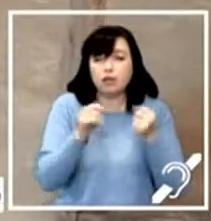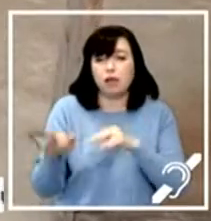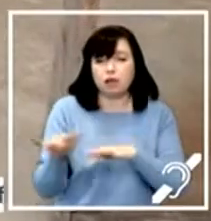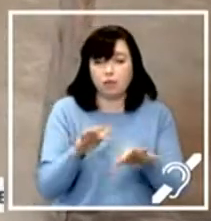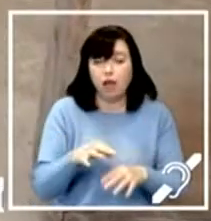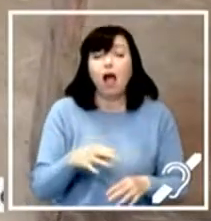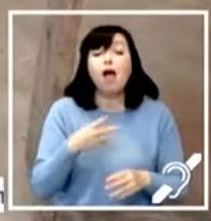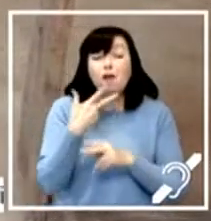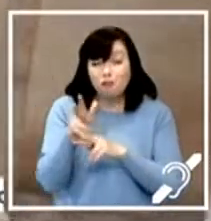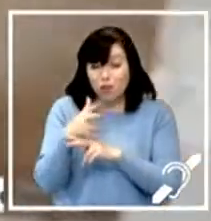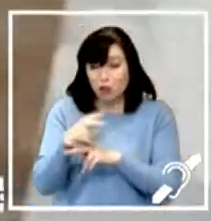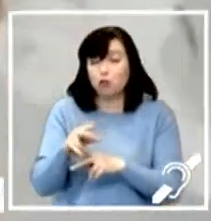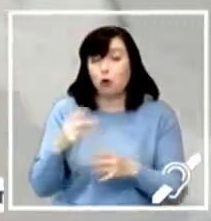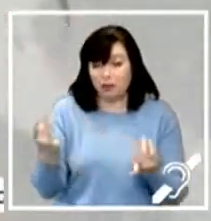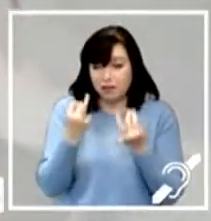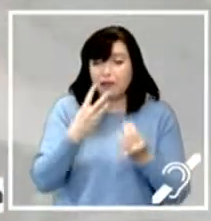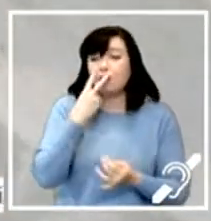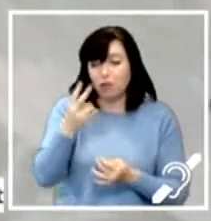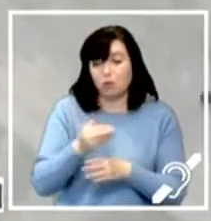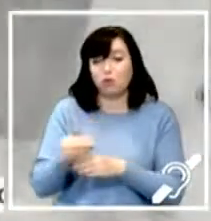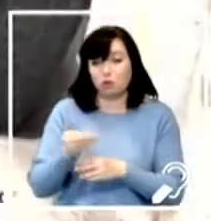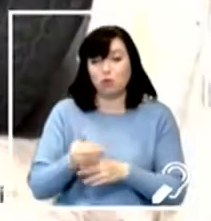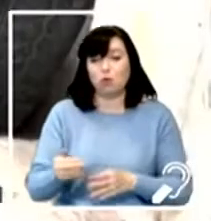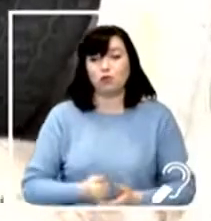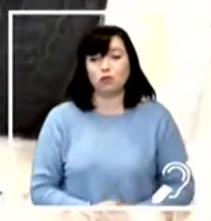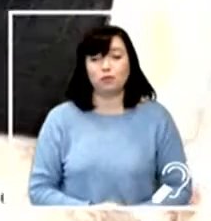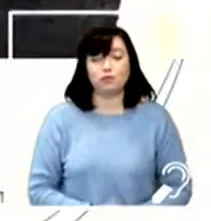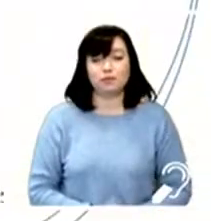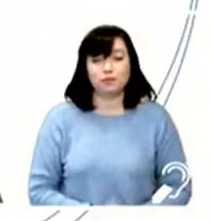cu rozătoarele la treabă vedeți imediat în telejurnal.